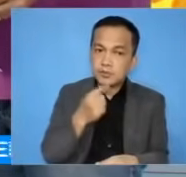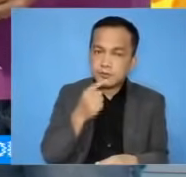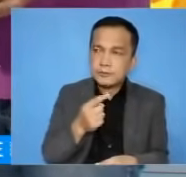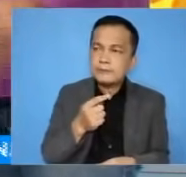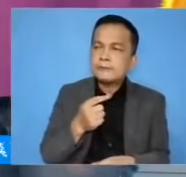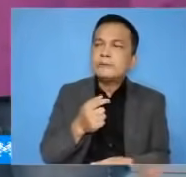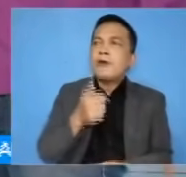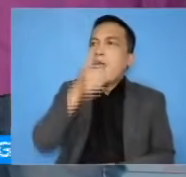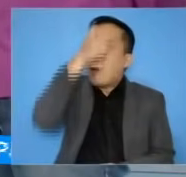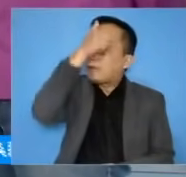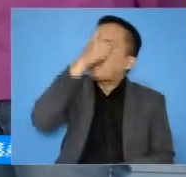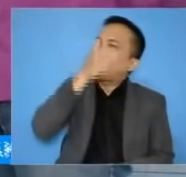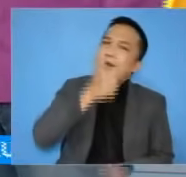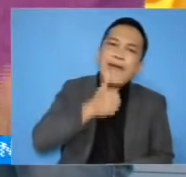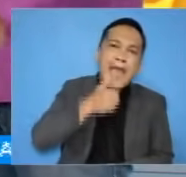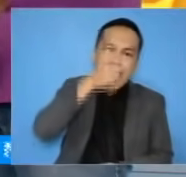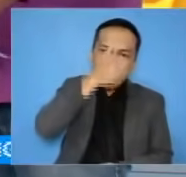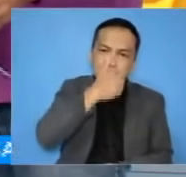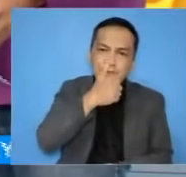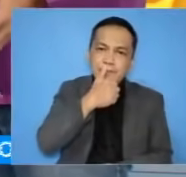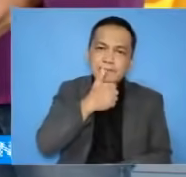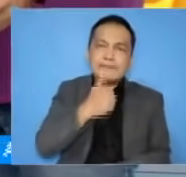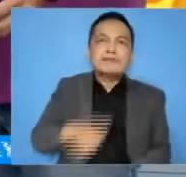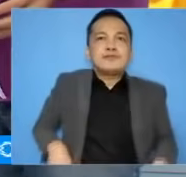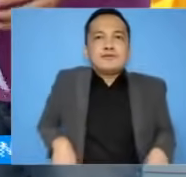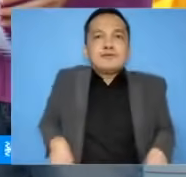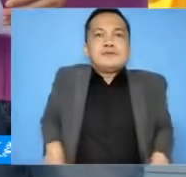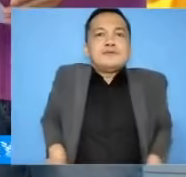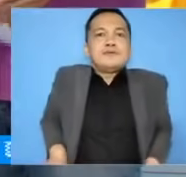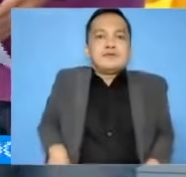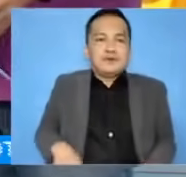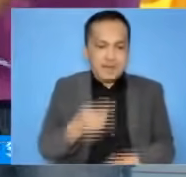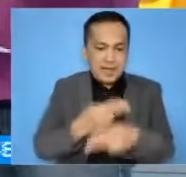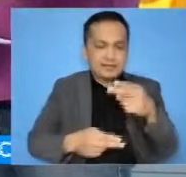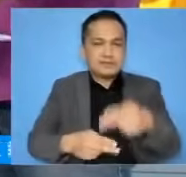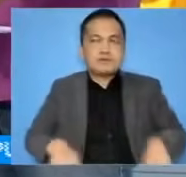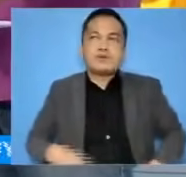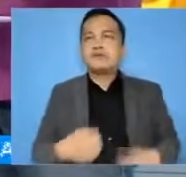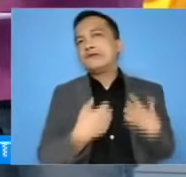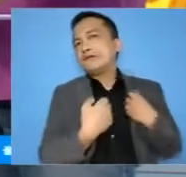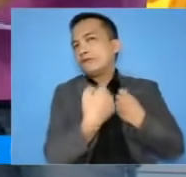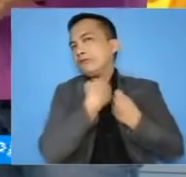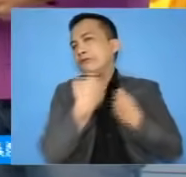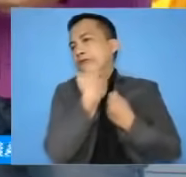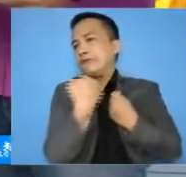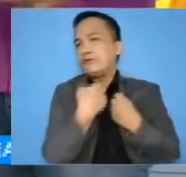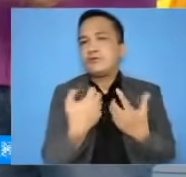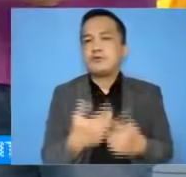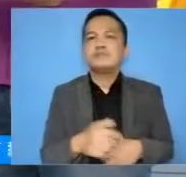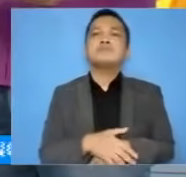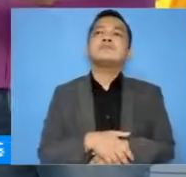maximum tolerance. Okay. Nakaganon. Naki, diba, nakikita mo na talagang kinikwelyohan na siya pero hindi siya pumapala. Kaya kuya,